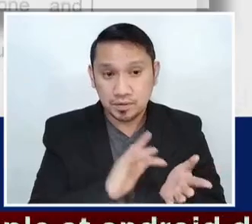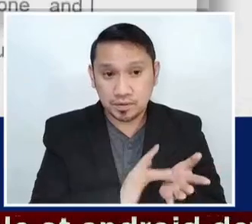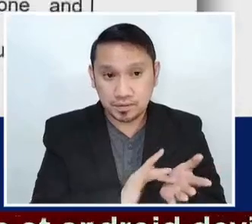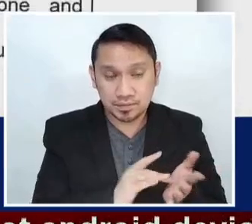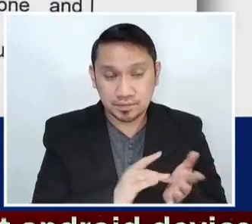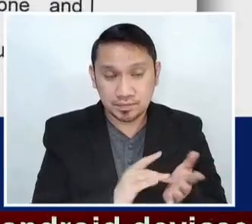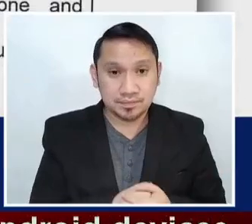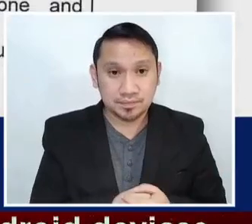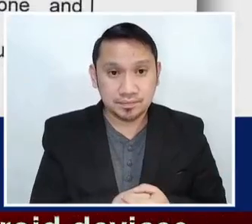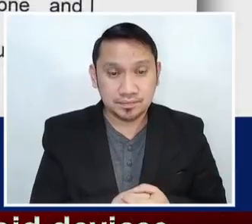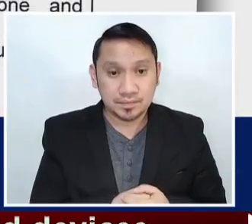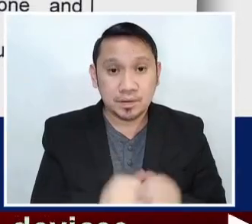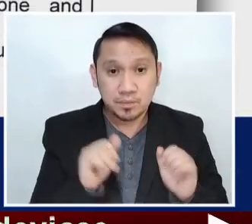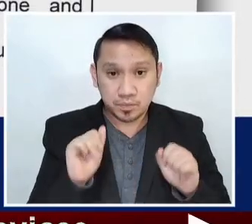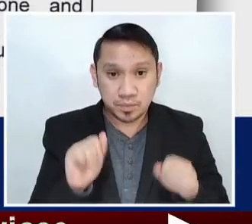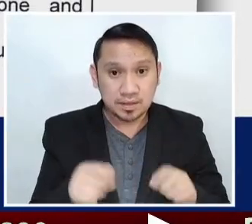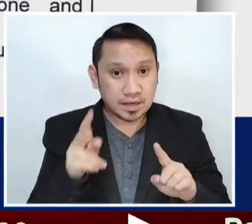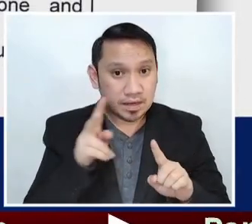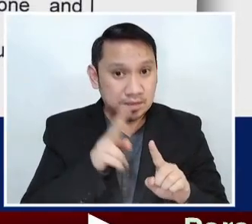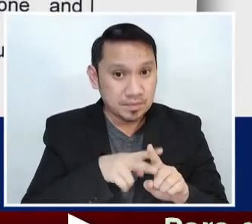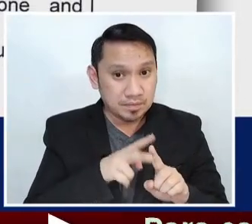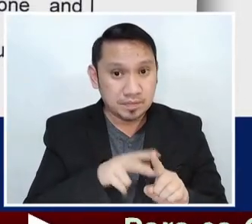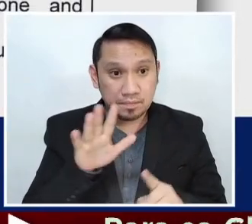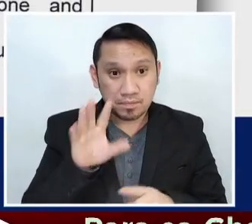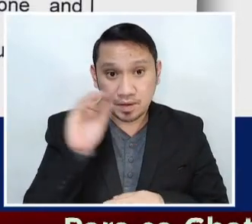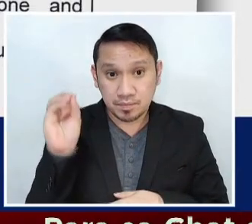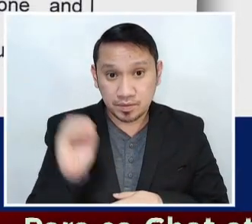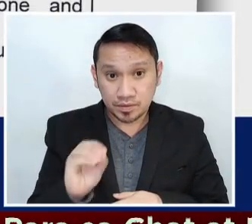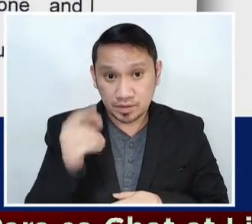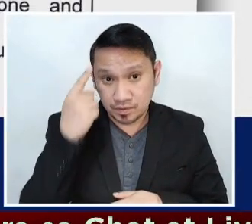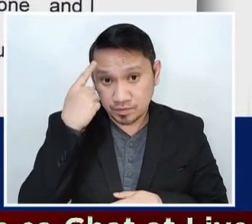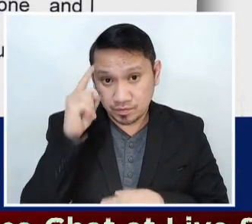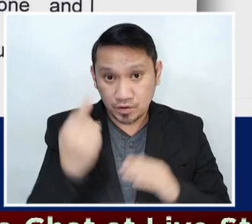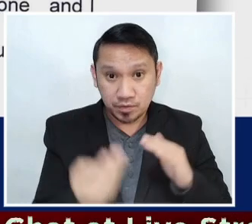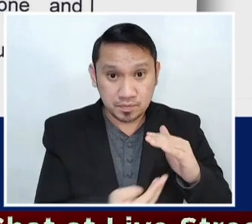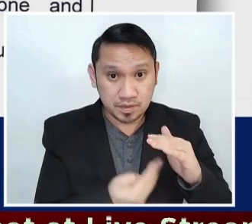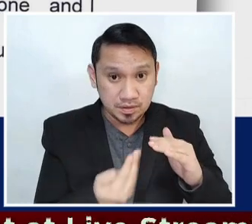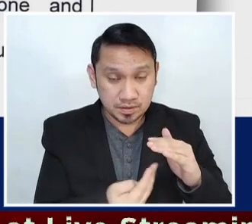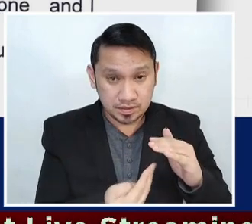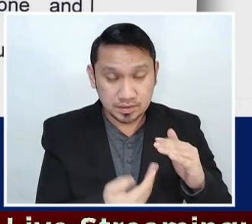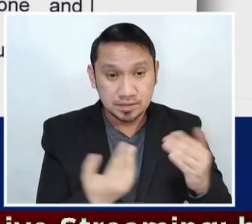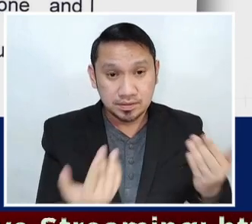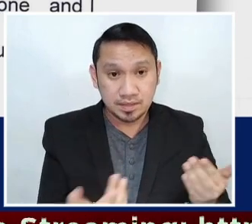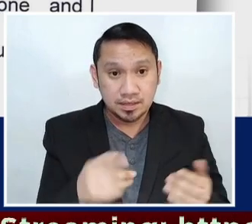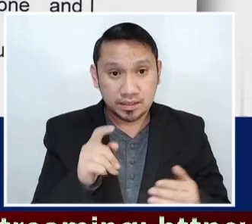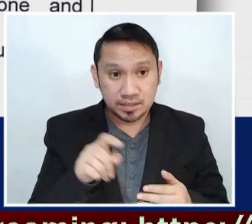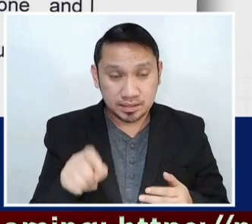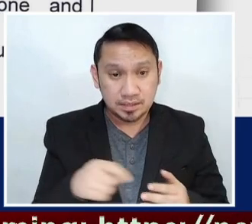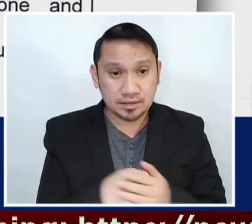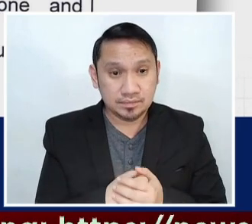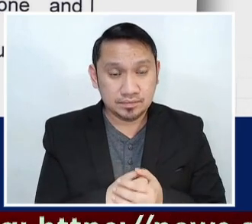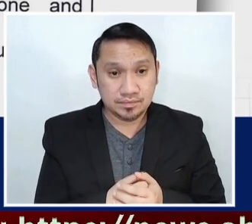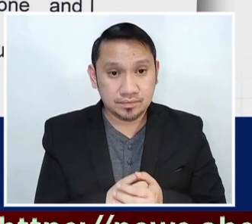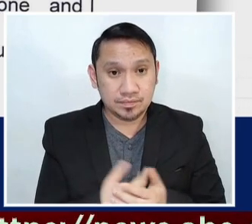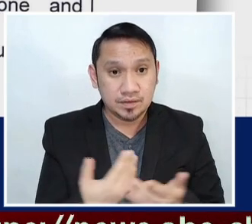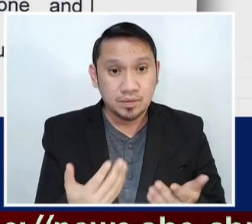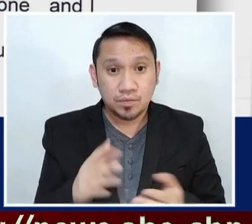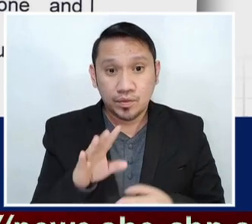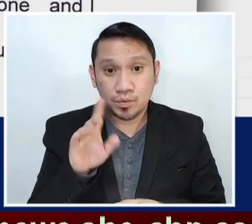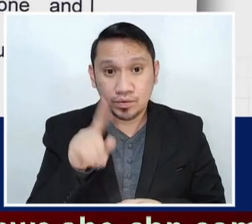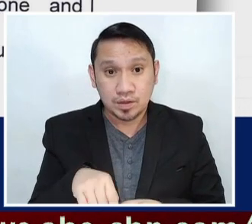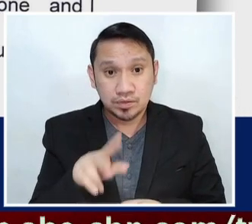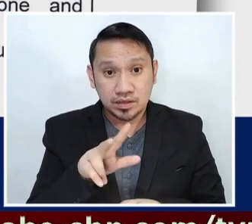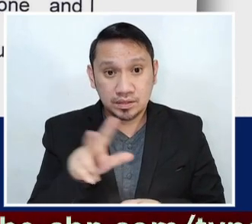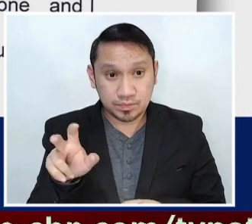bilihin. Pwedeng i-apply ang 5% discount para sa basic at prime commodities sa maximum transaction na